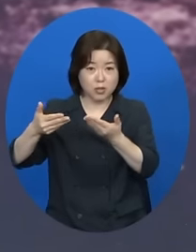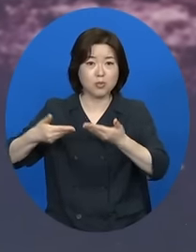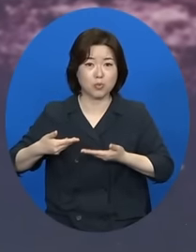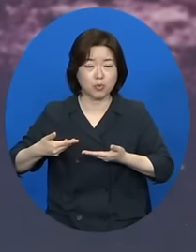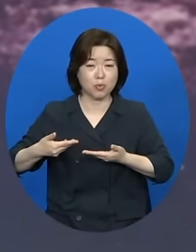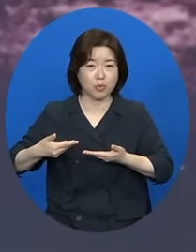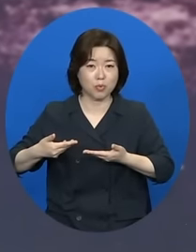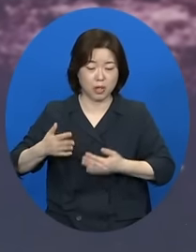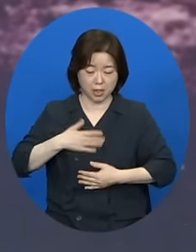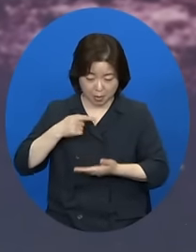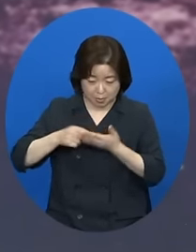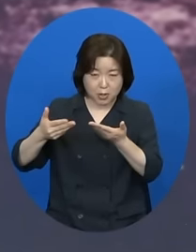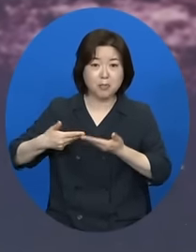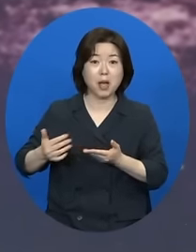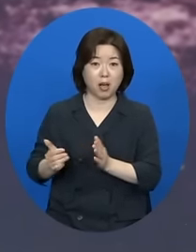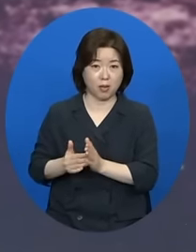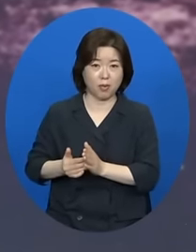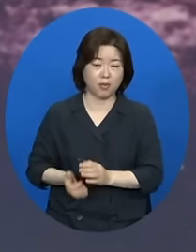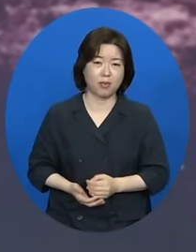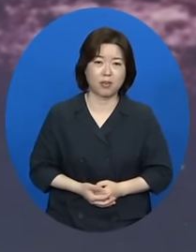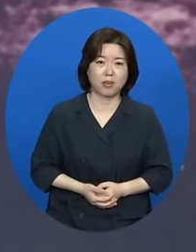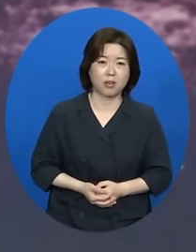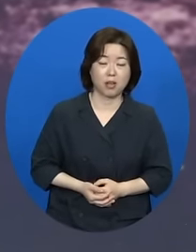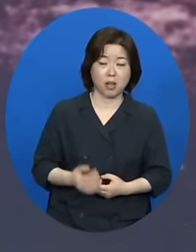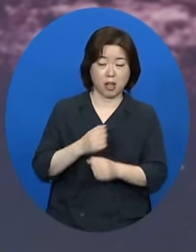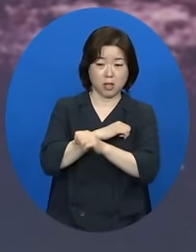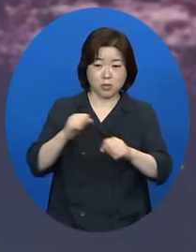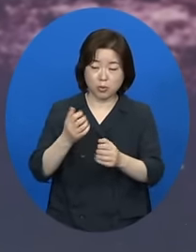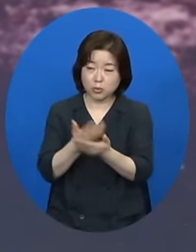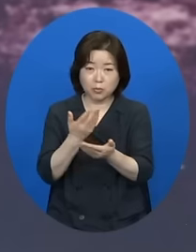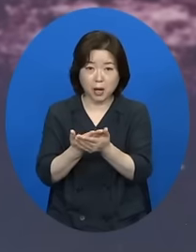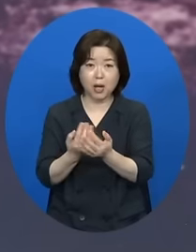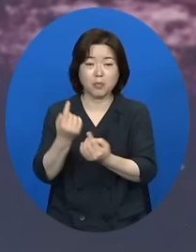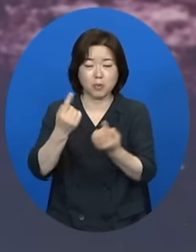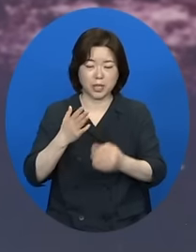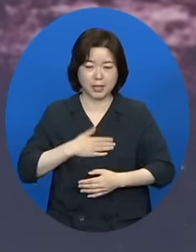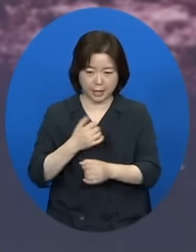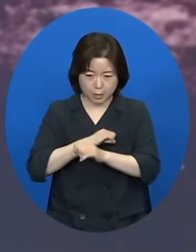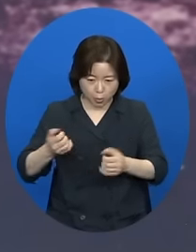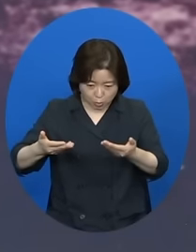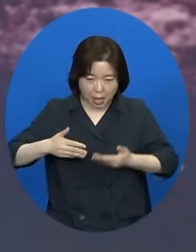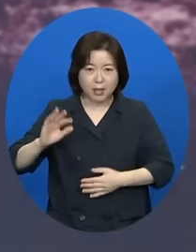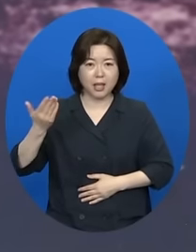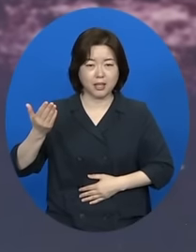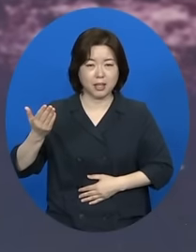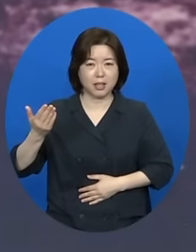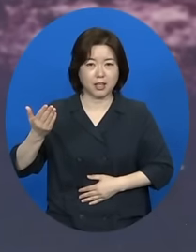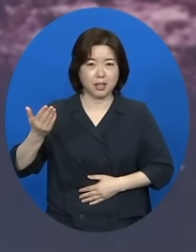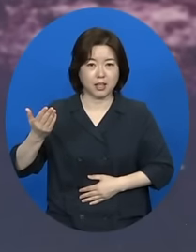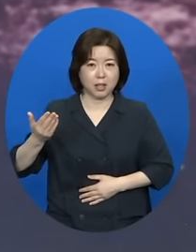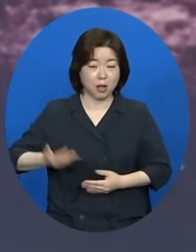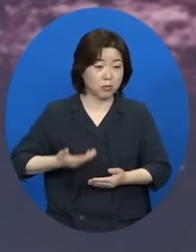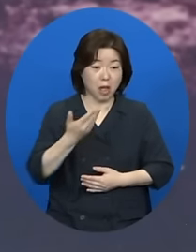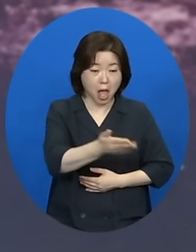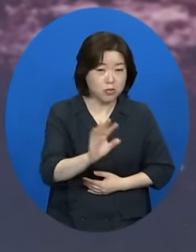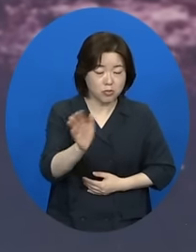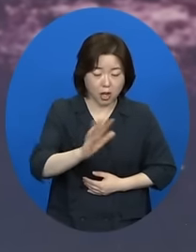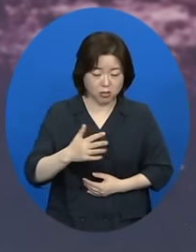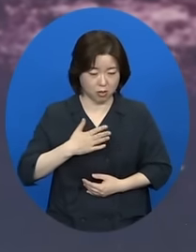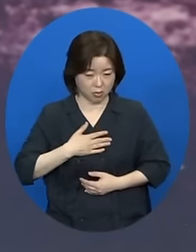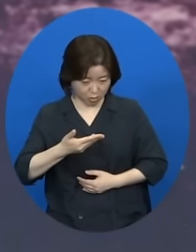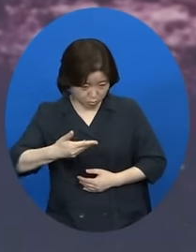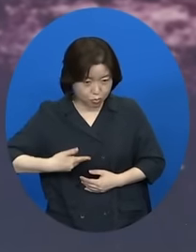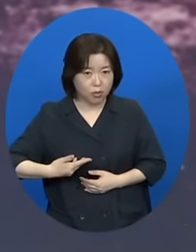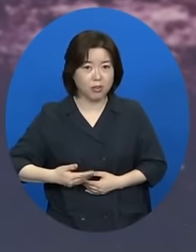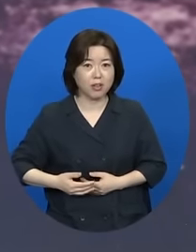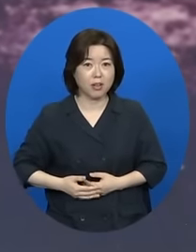피해를 봤다 이겁니다. 그러니까 용서를 구하기보다는 용서를 받아야 될 입장인데 아니 그 사람이 나에게 용서를